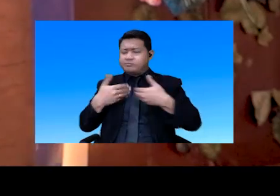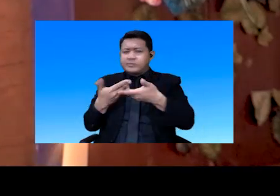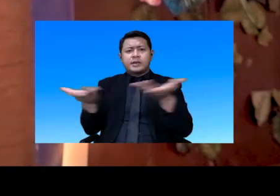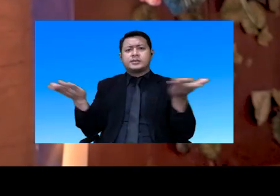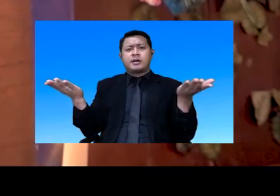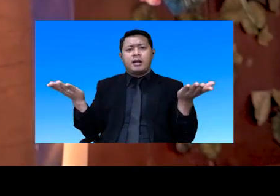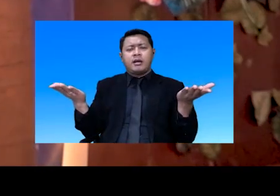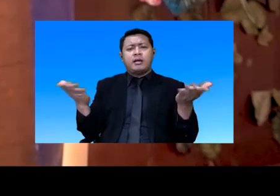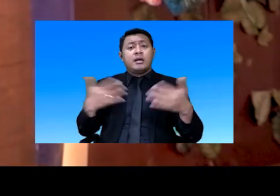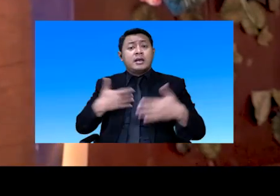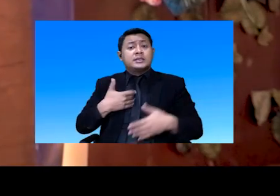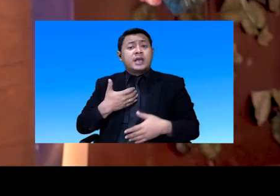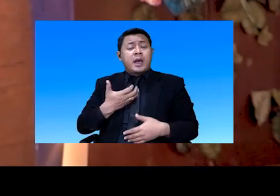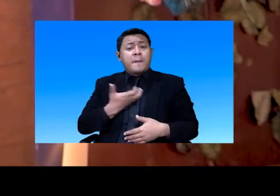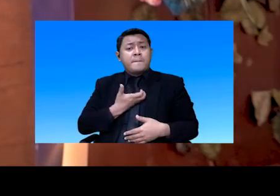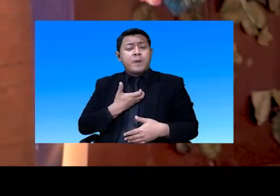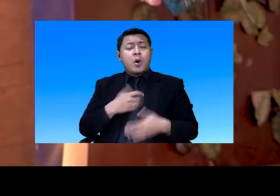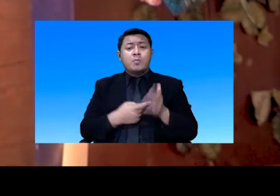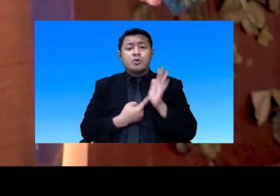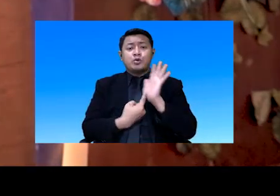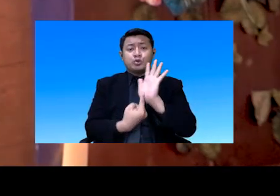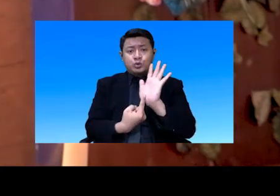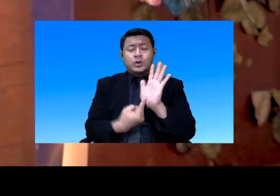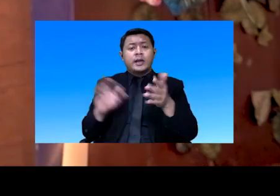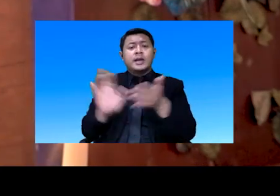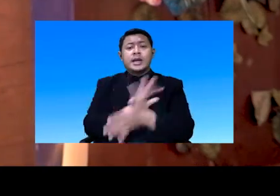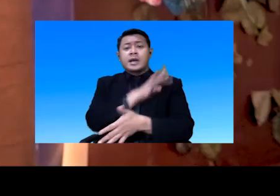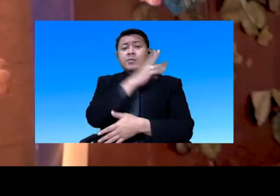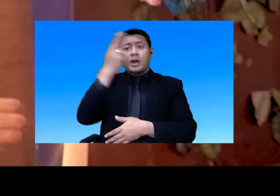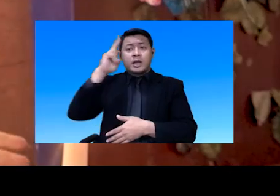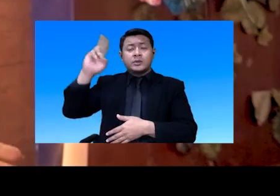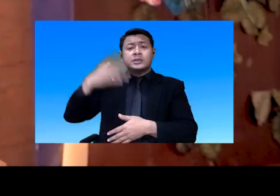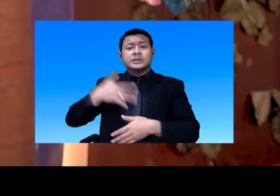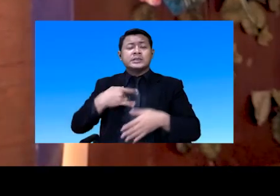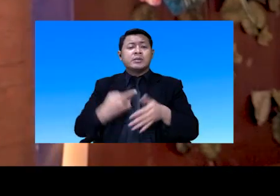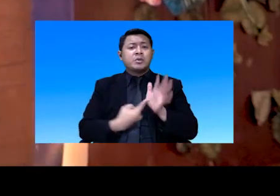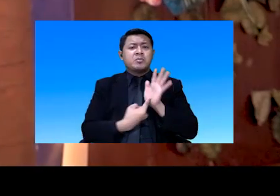saya ingin memamerkan kemuliaan Tuhan. Saya pengen pamer